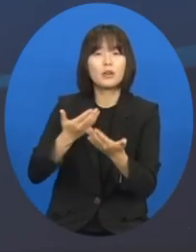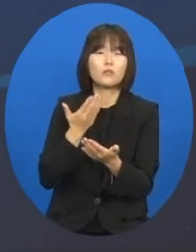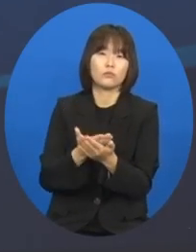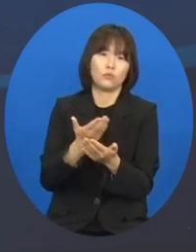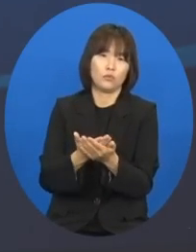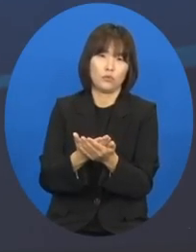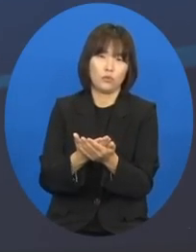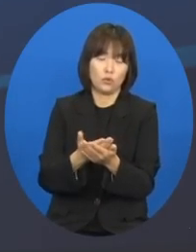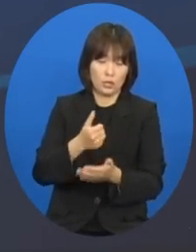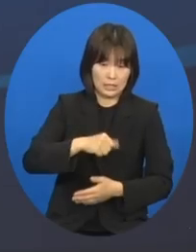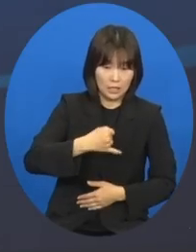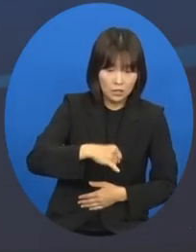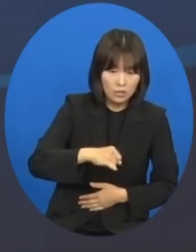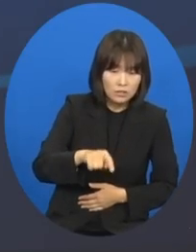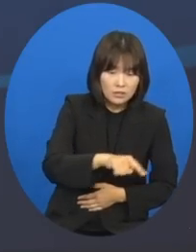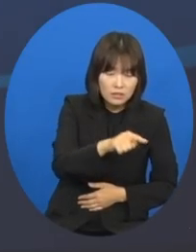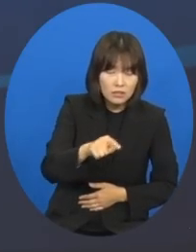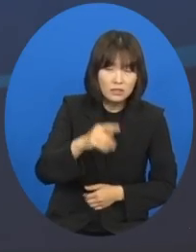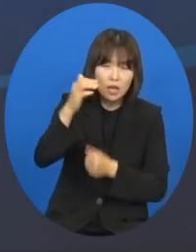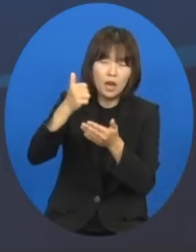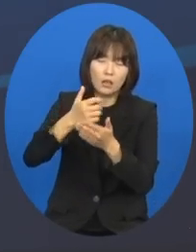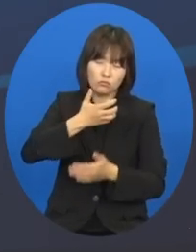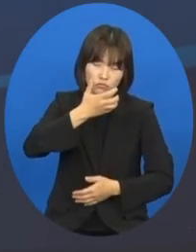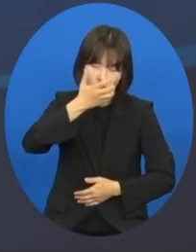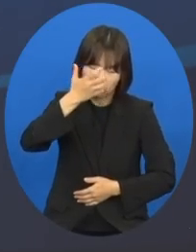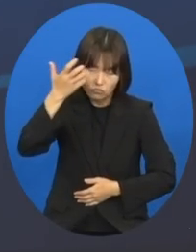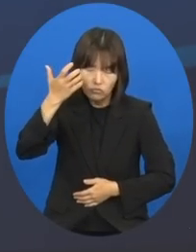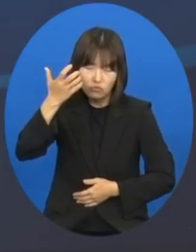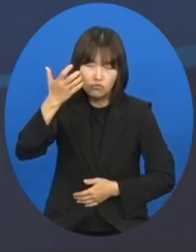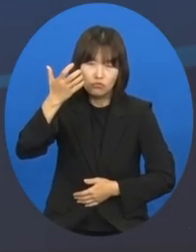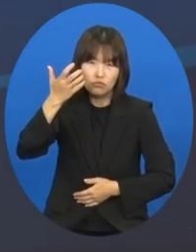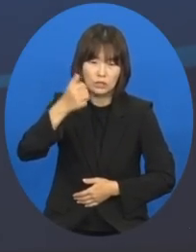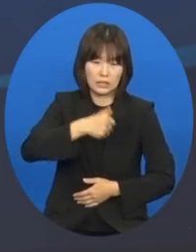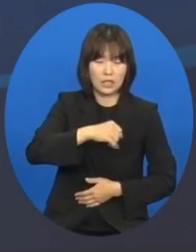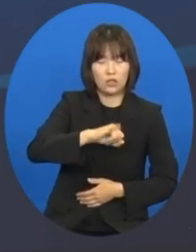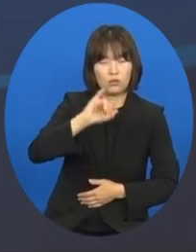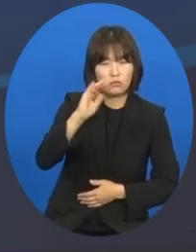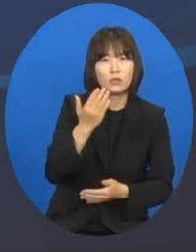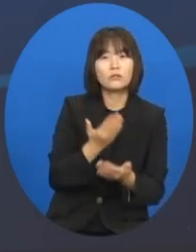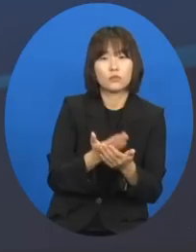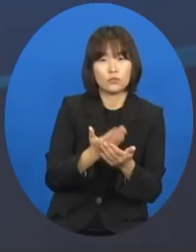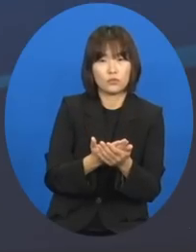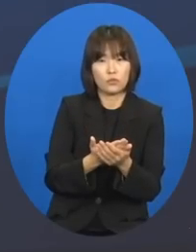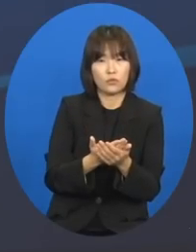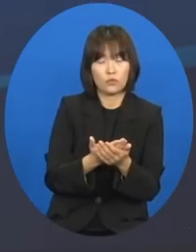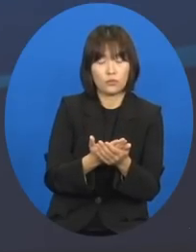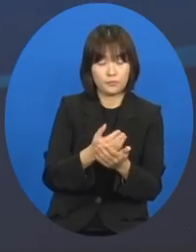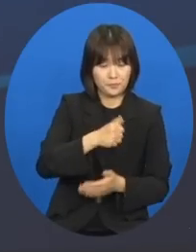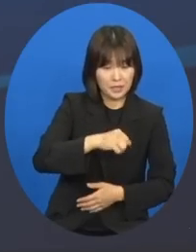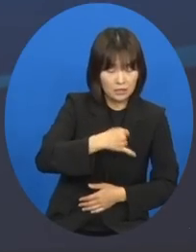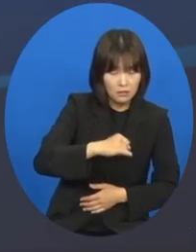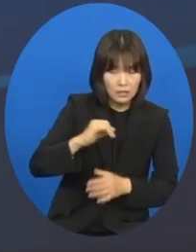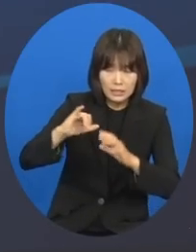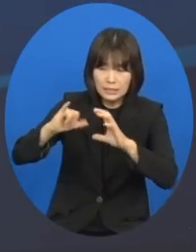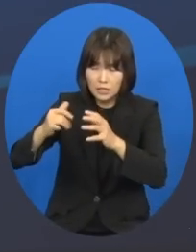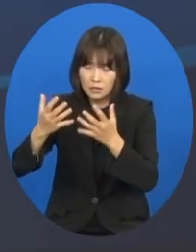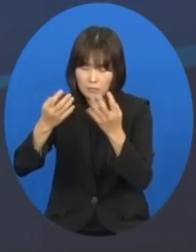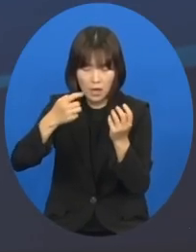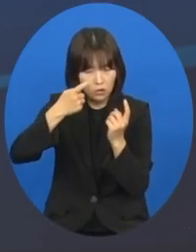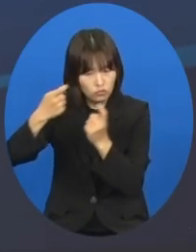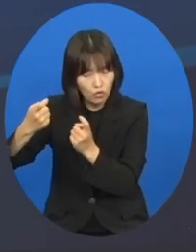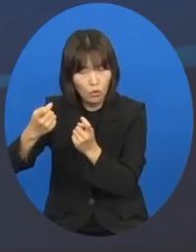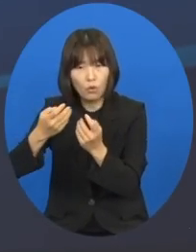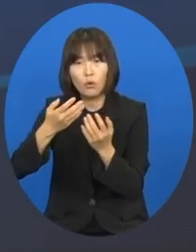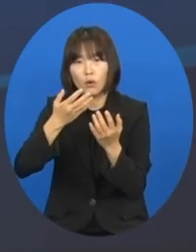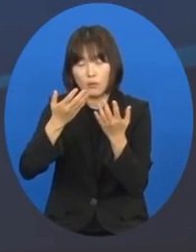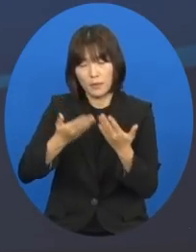하나님의 꿈을 꿀 수 있는 아이가 되게 하여 주옵소서 하나님이 아이가 세상에서 많은 미혹과 유혹을 받을지라도 하나님의